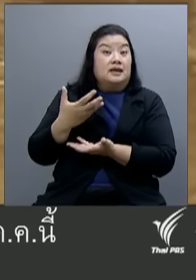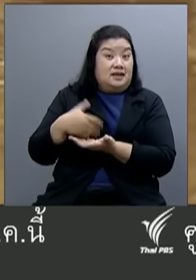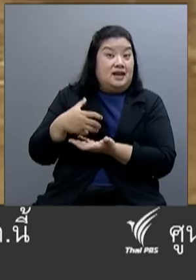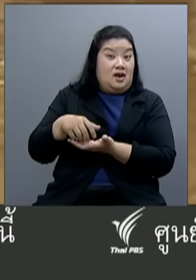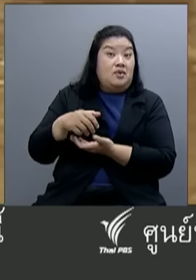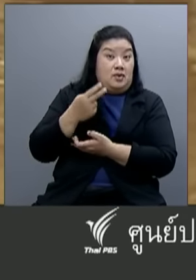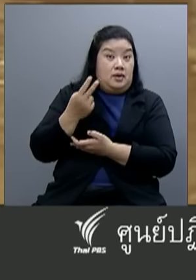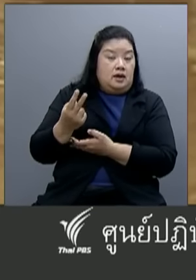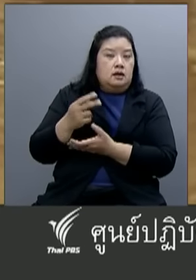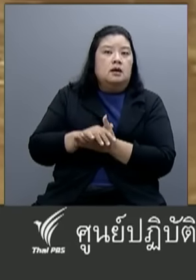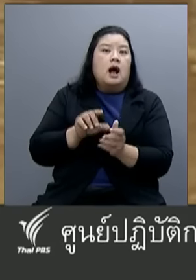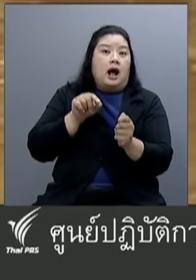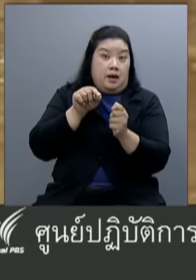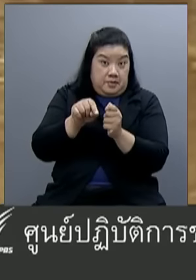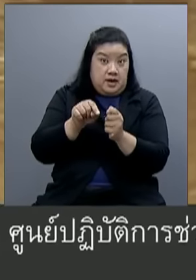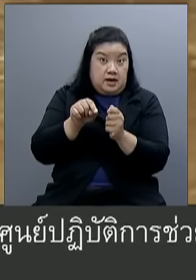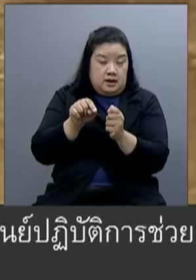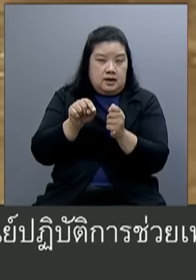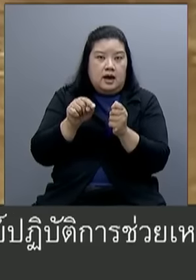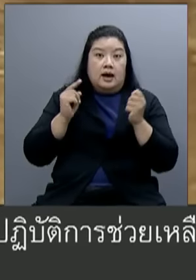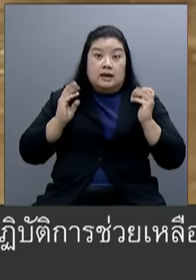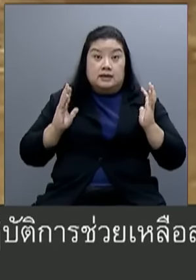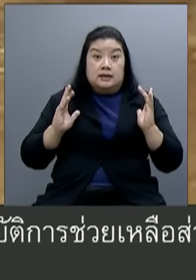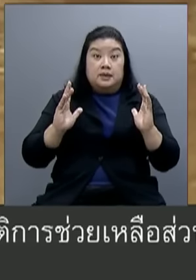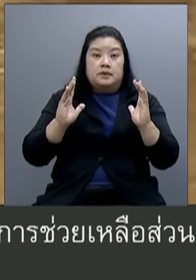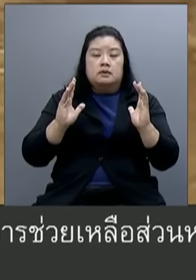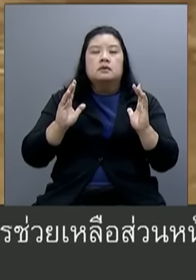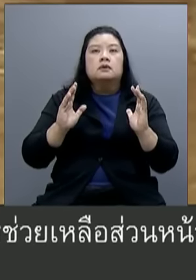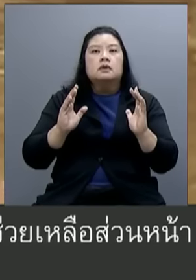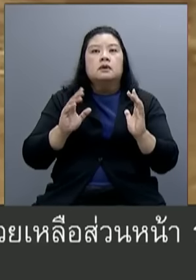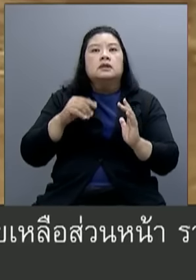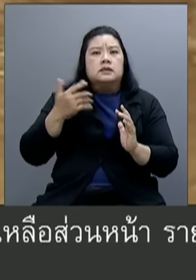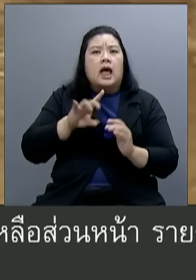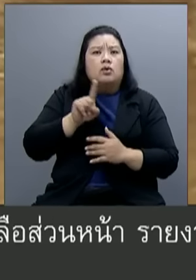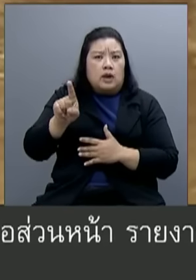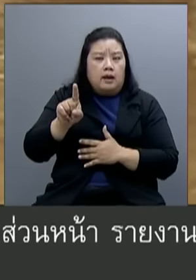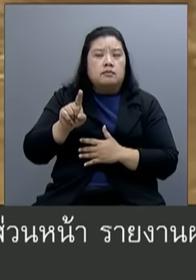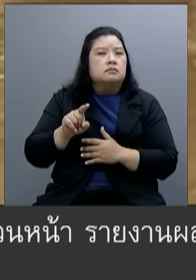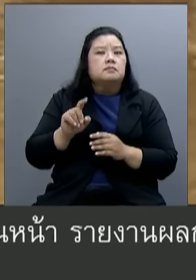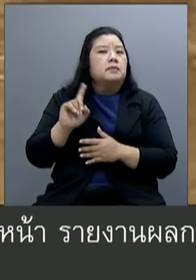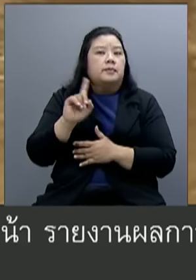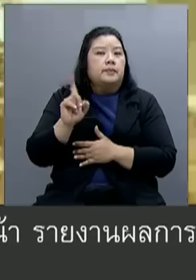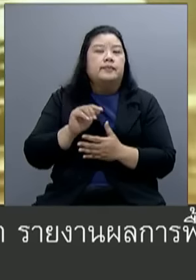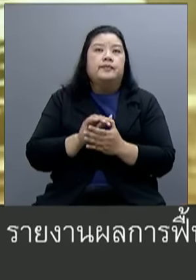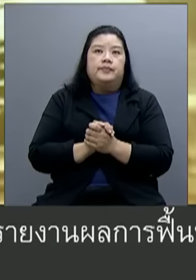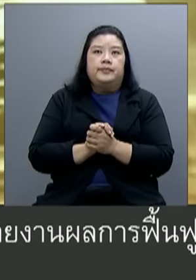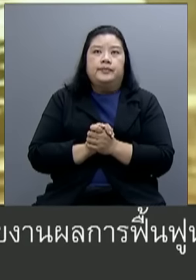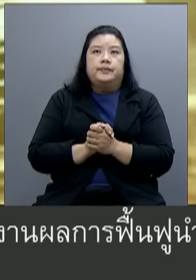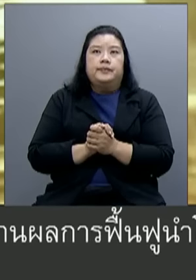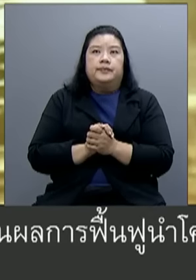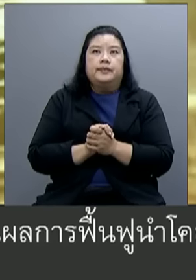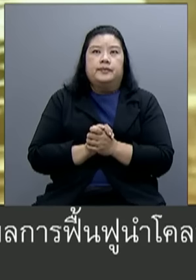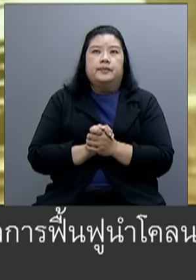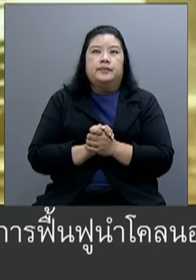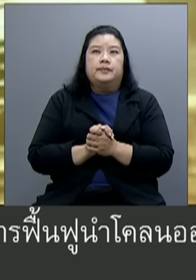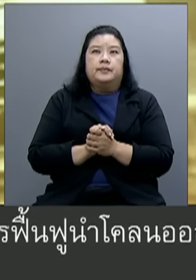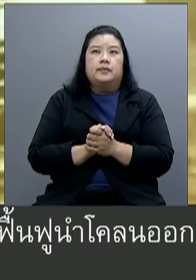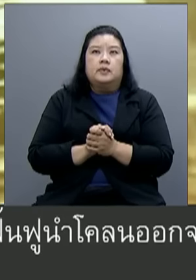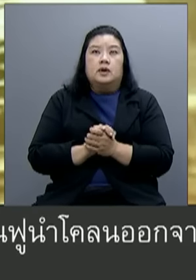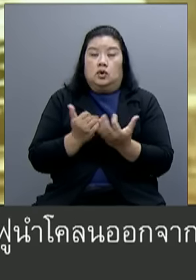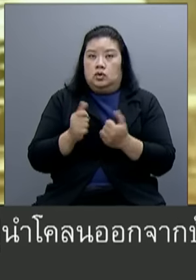าที่อำเภอสารพีก็ยังคงหนักอยู่สถานการณ์แนวโน้มในพื้นที่นั้นจะเป็นยังไงต่อไปอะคะ ครับก็เริ่มต้นด้วยที่จังหวัดเชียงร